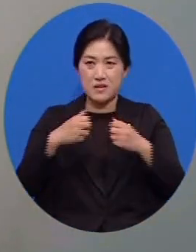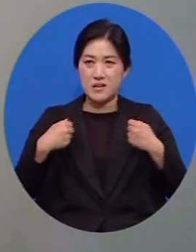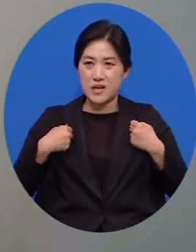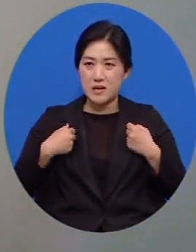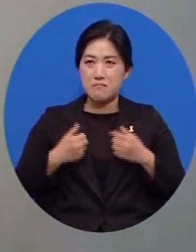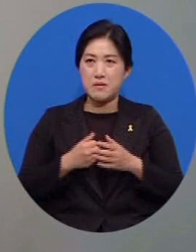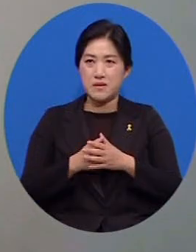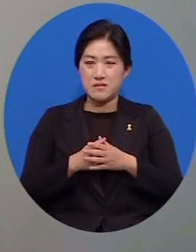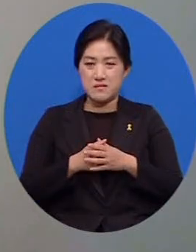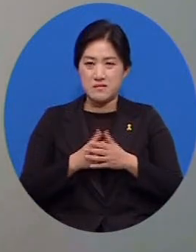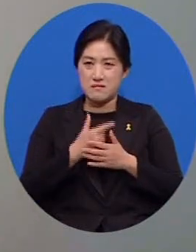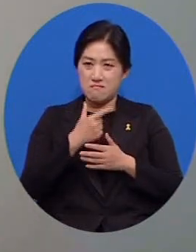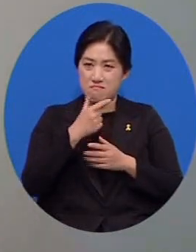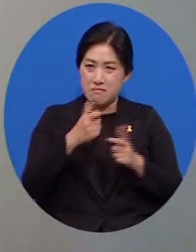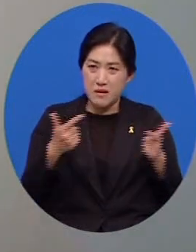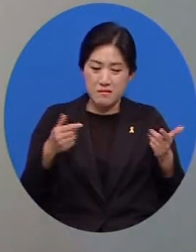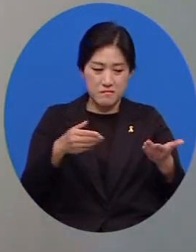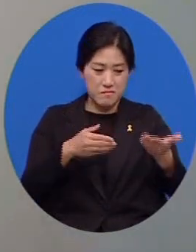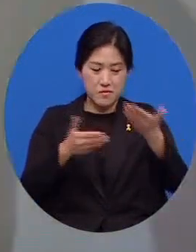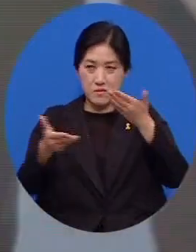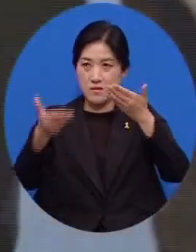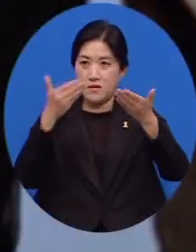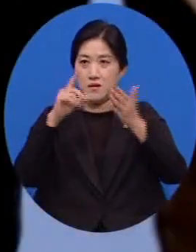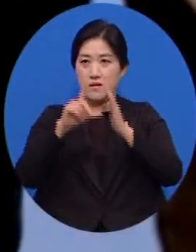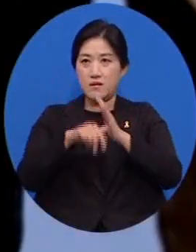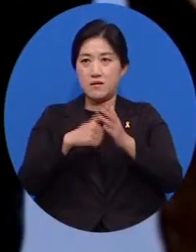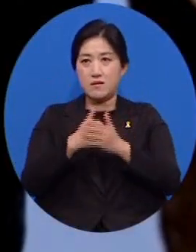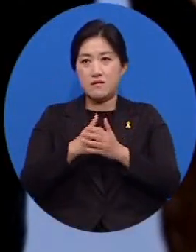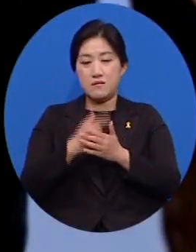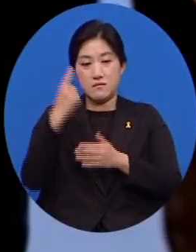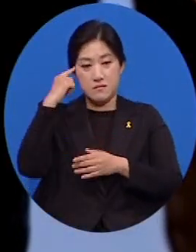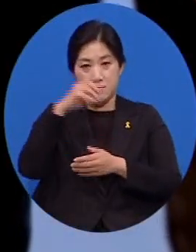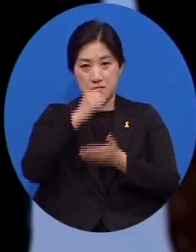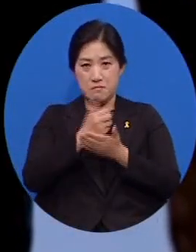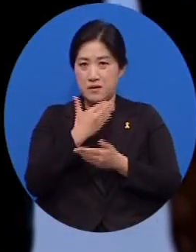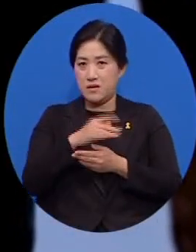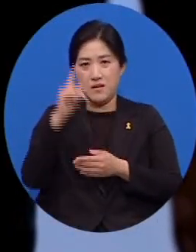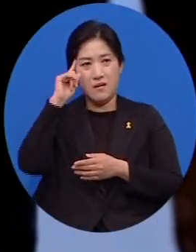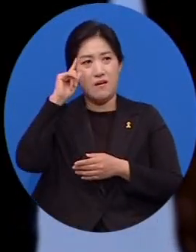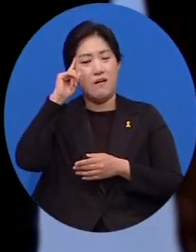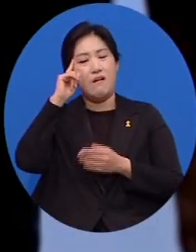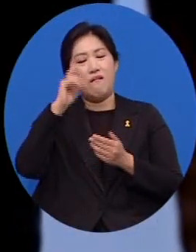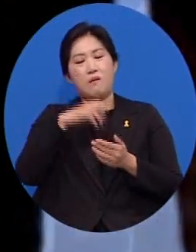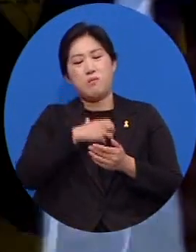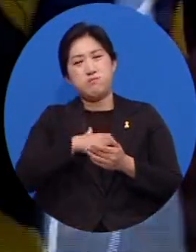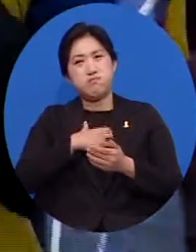속옷이 나오는데 그걸 보고 제정신일 부모가 어디 있어?